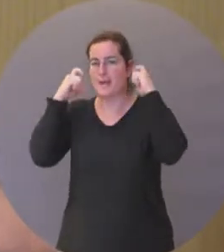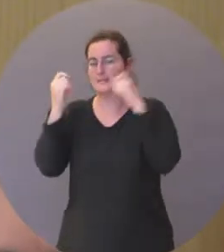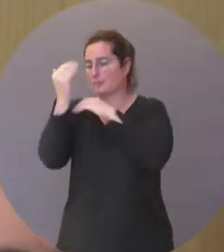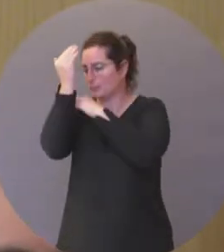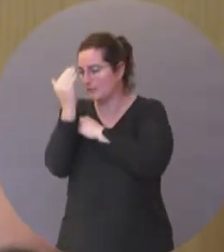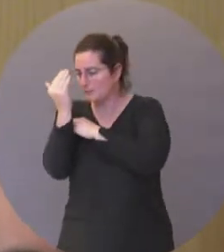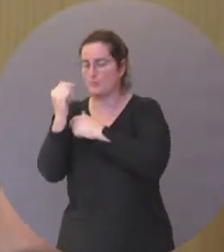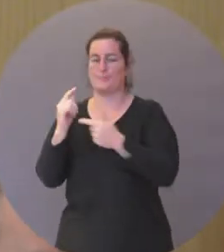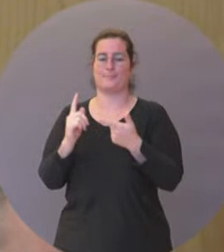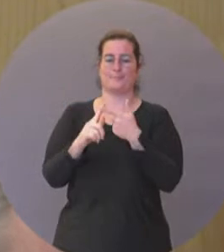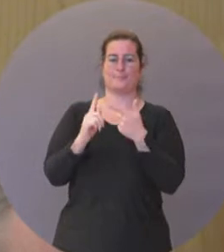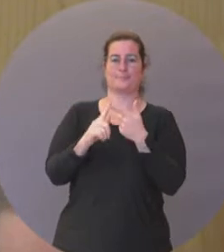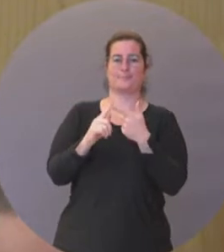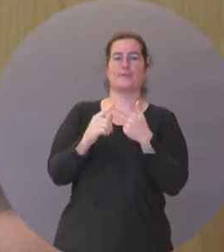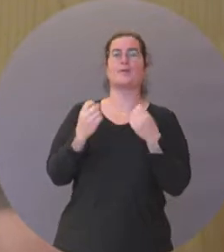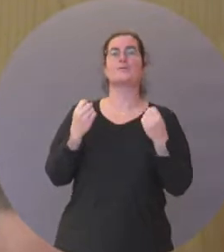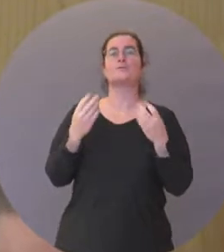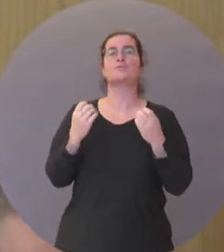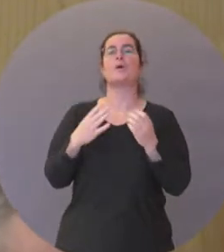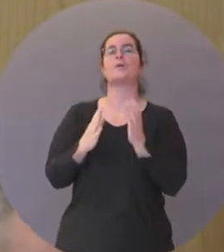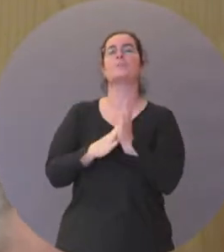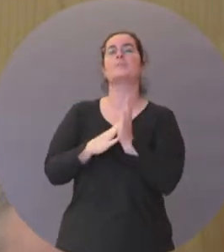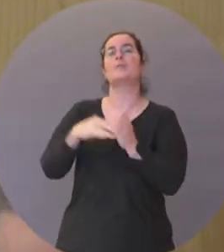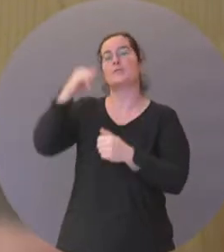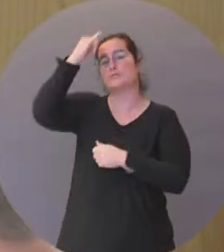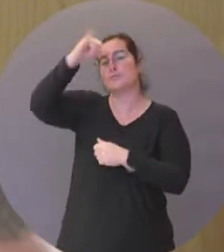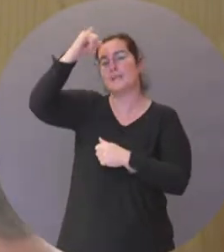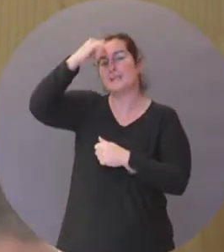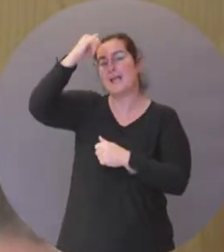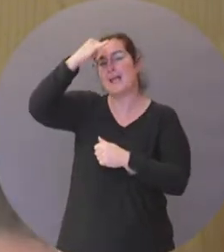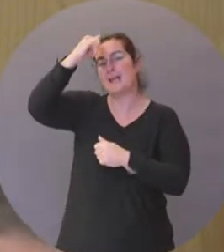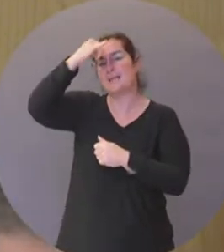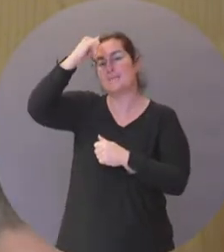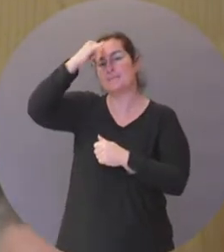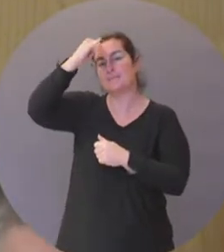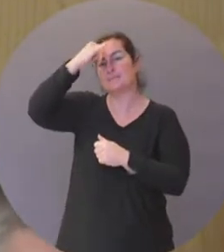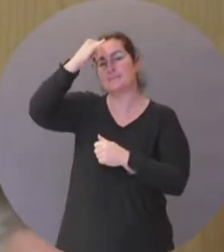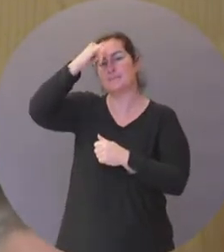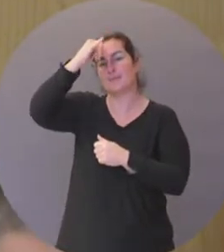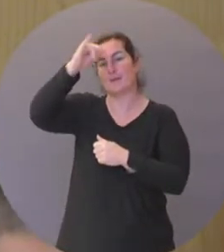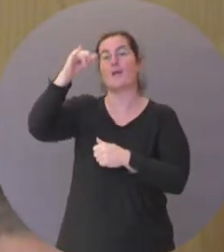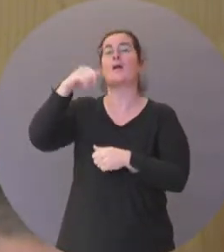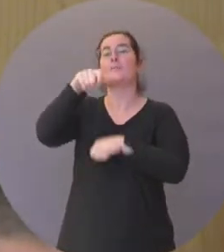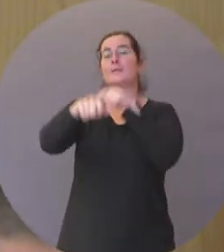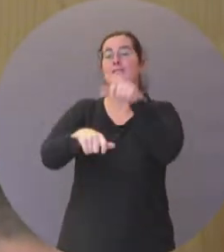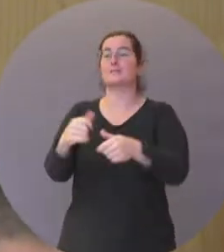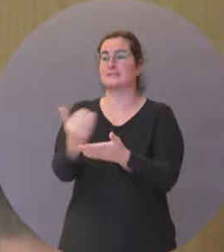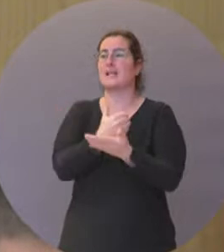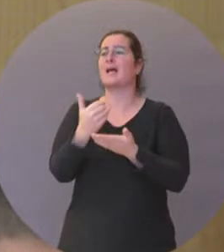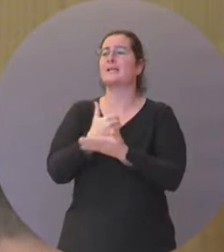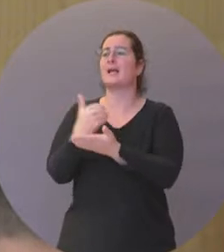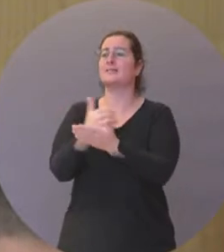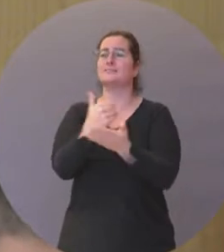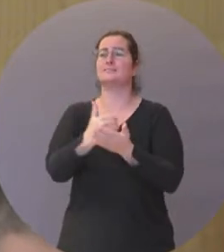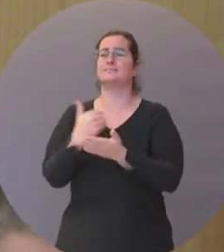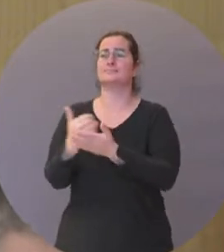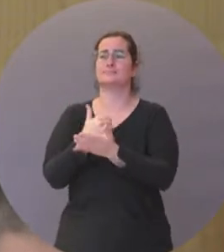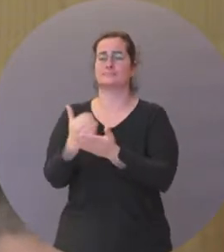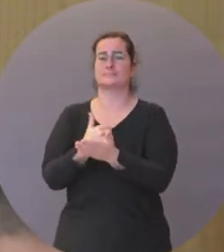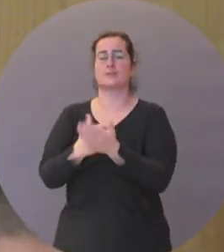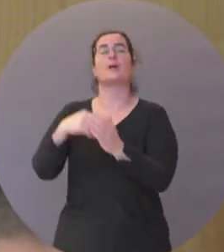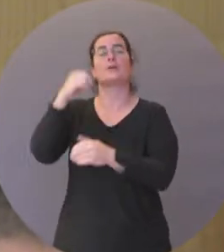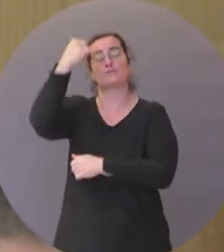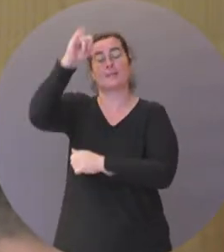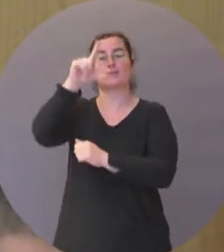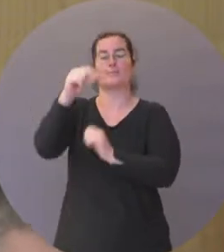versement d'une prime dès le mois de juillet 2020 afin de récompenser les personnels du secteur médico-social des établissements partenaires